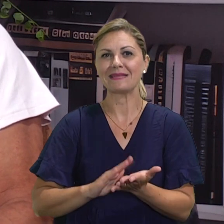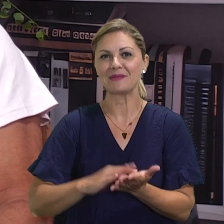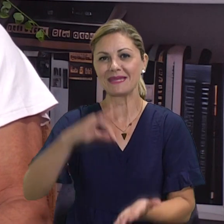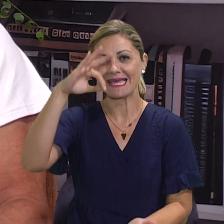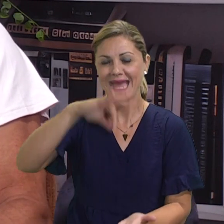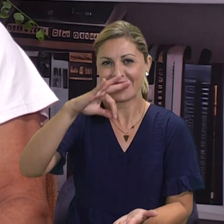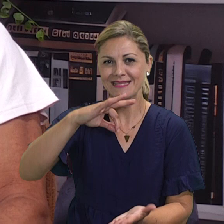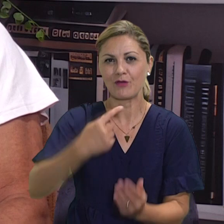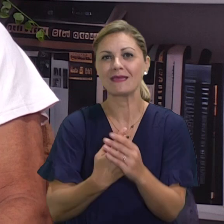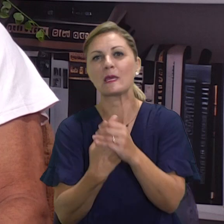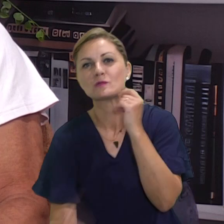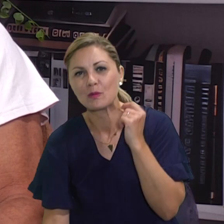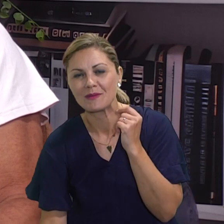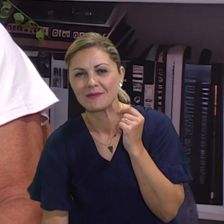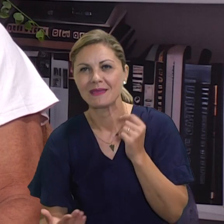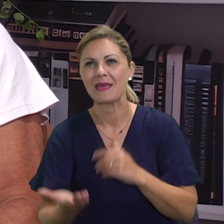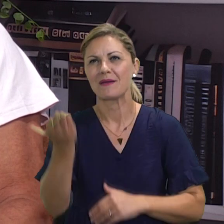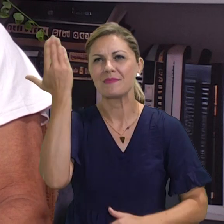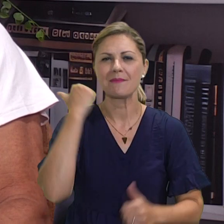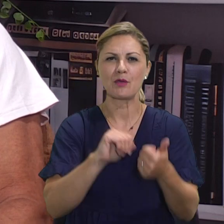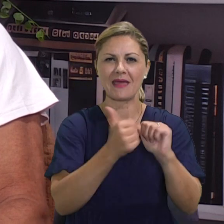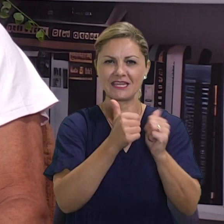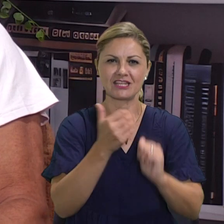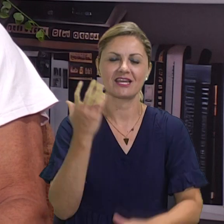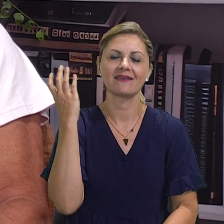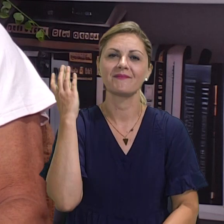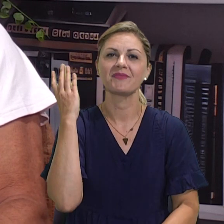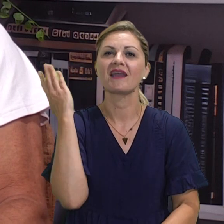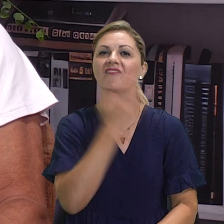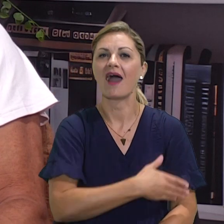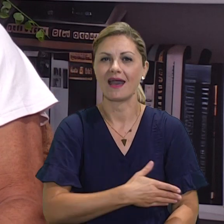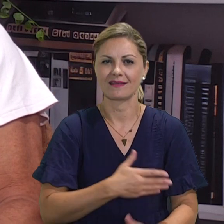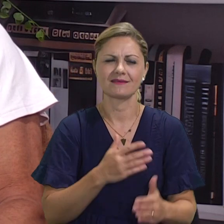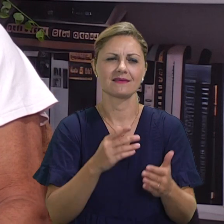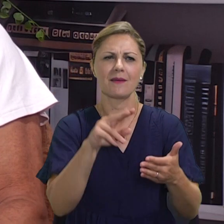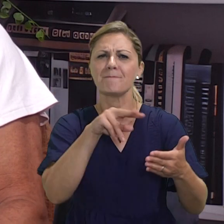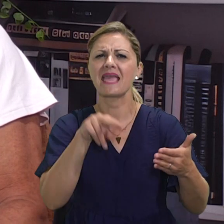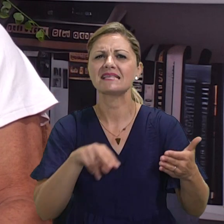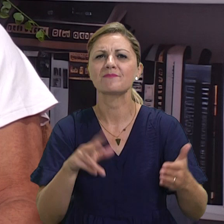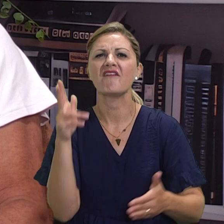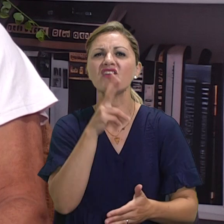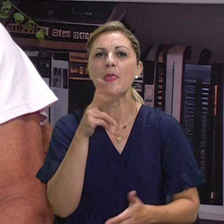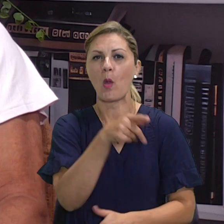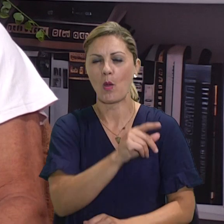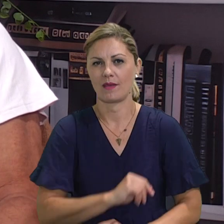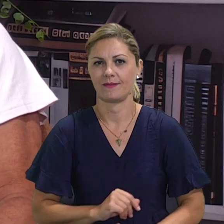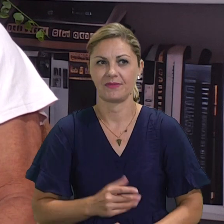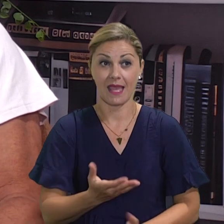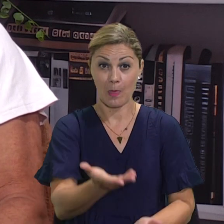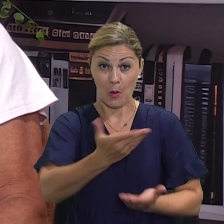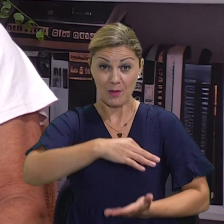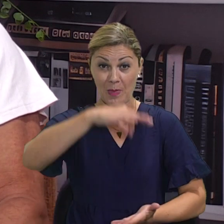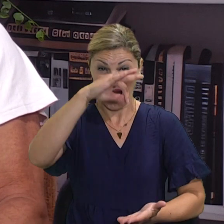mali peh. Bio jedan put natječaj na Hvaru za najbolju pjesmu u Ovinu. I